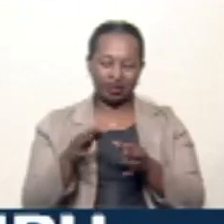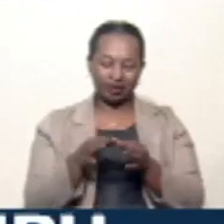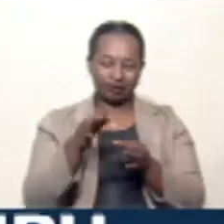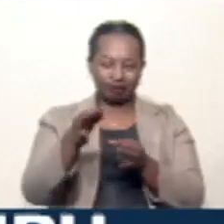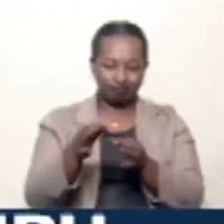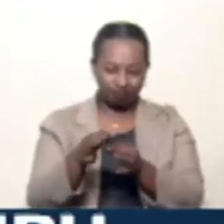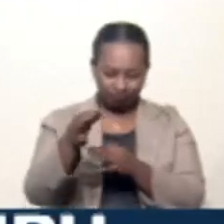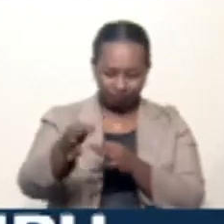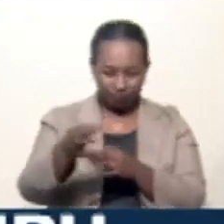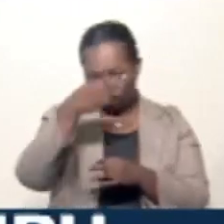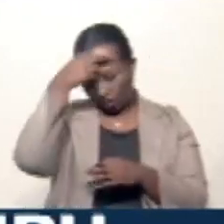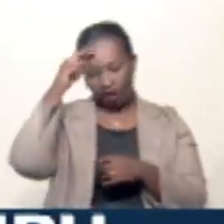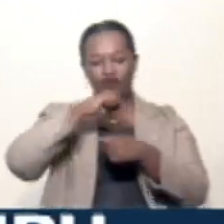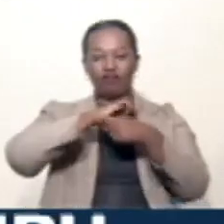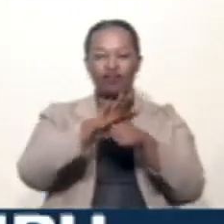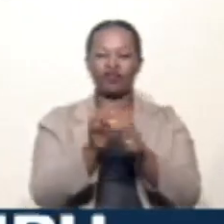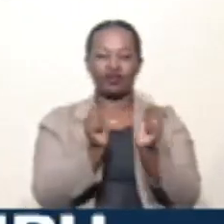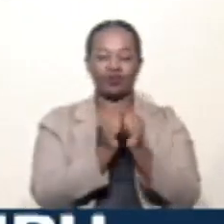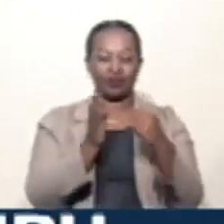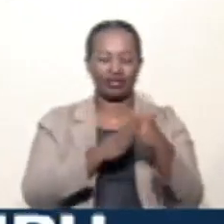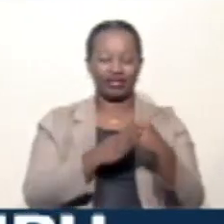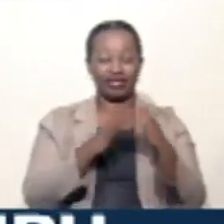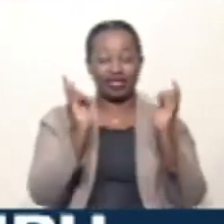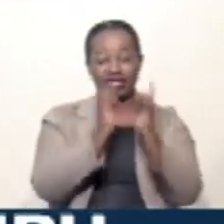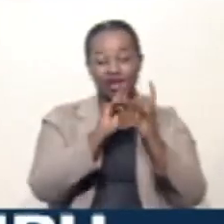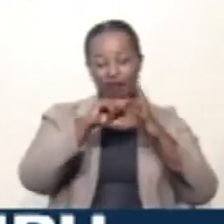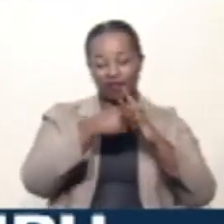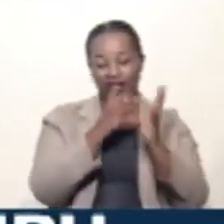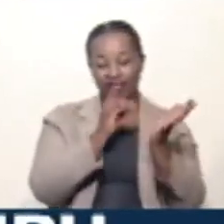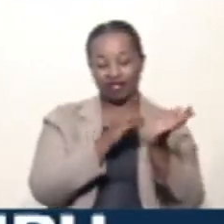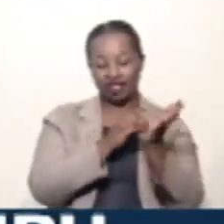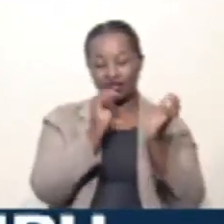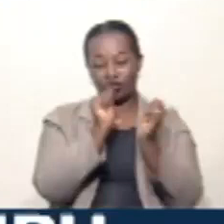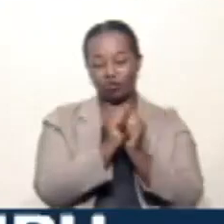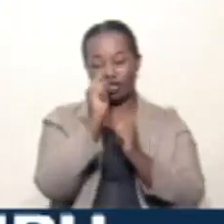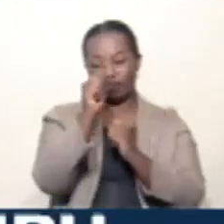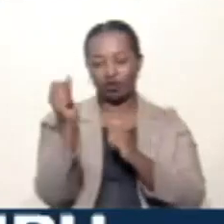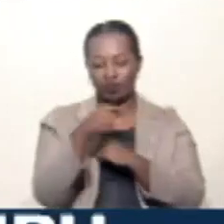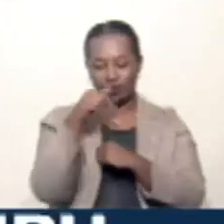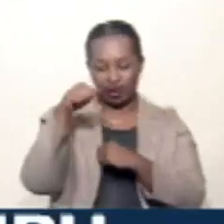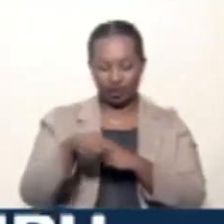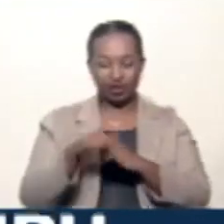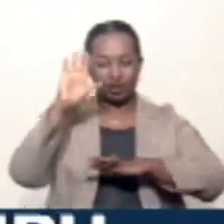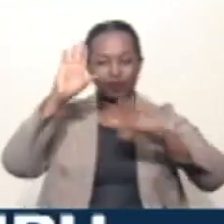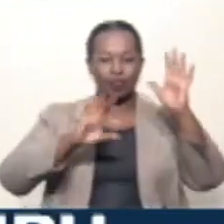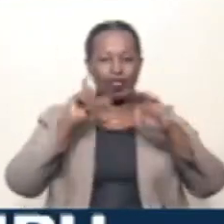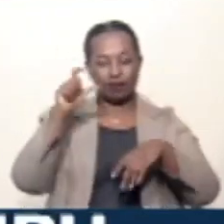n'icyorezo cya COVID-19. Ni inama yatangiye ku itariki ya 11 z'uku kwezi, yitabirwa